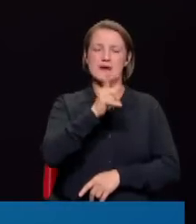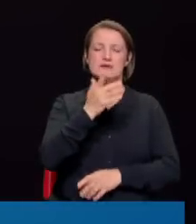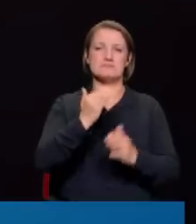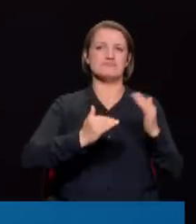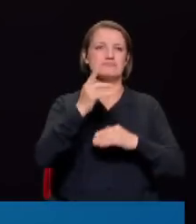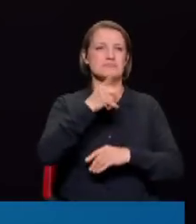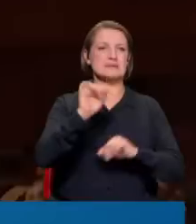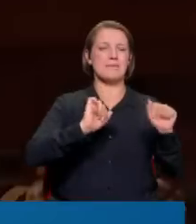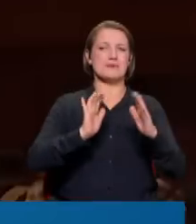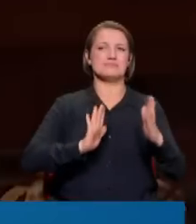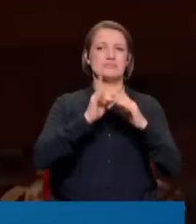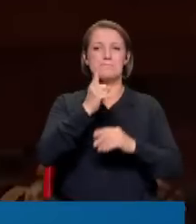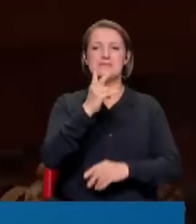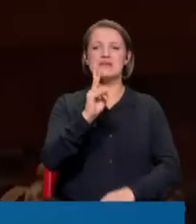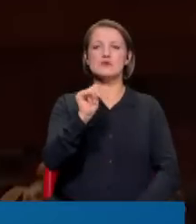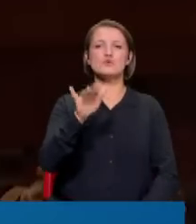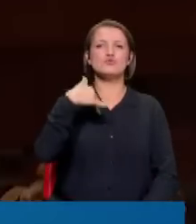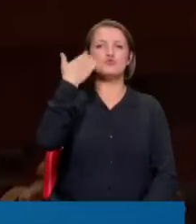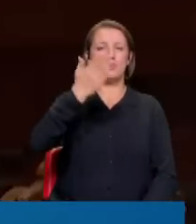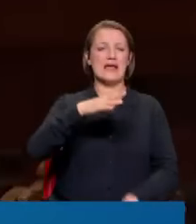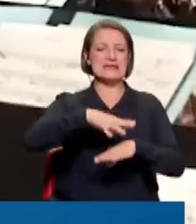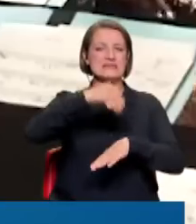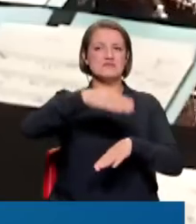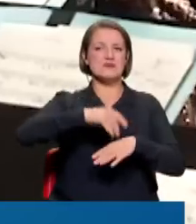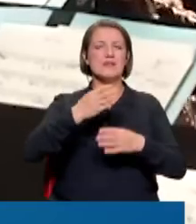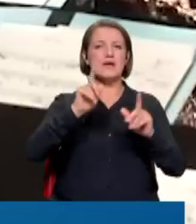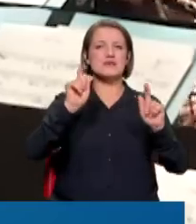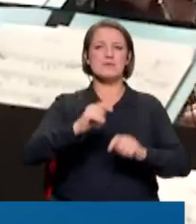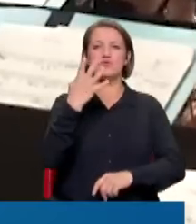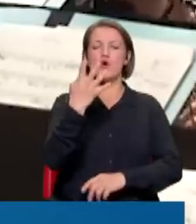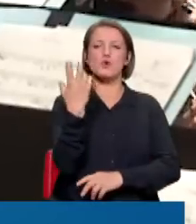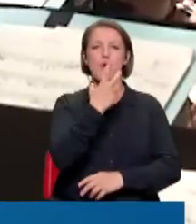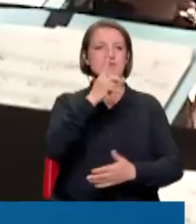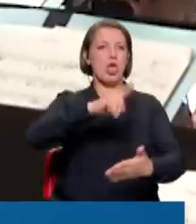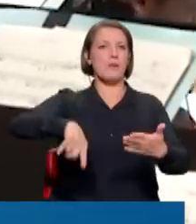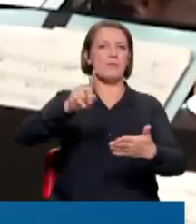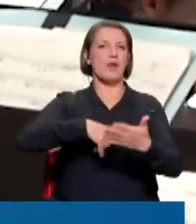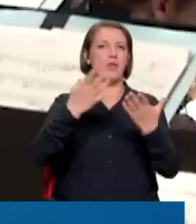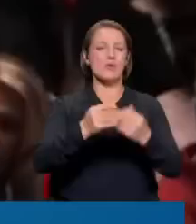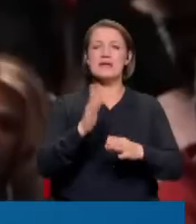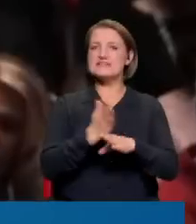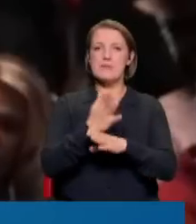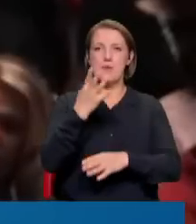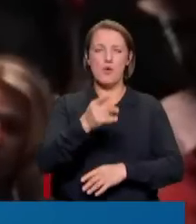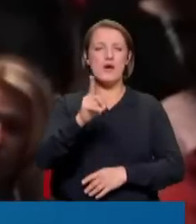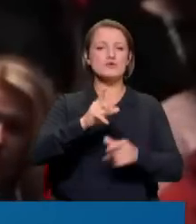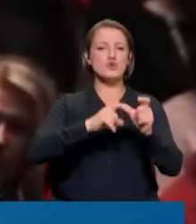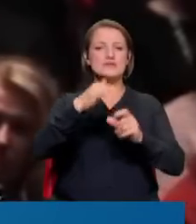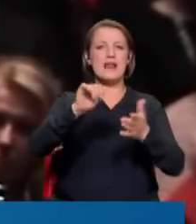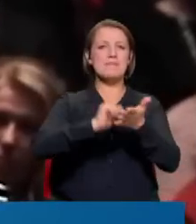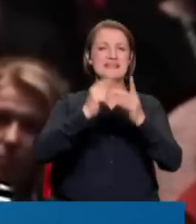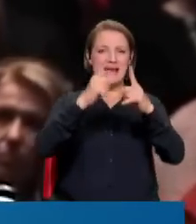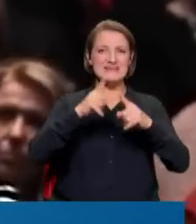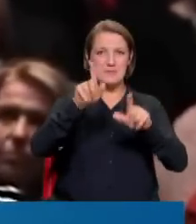uyandırdı sadece birkaç gün sonra İsviçre'de vereceği dört konser iptal edildi gerekçe olarak da sosyal medya